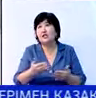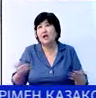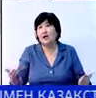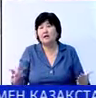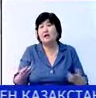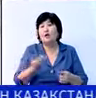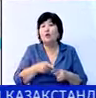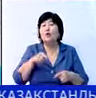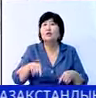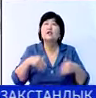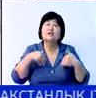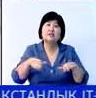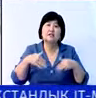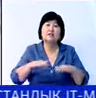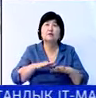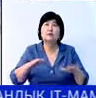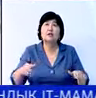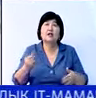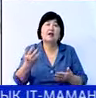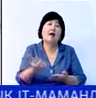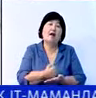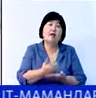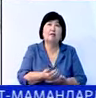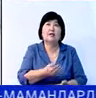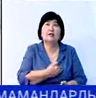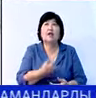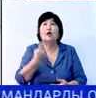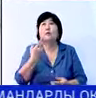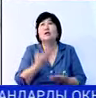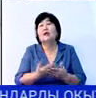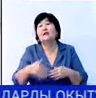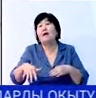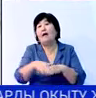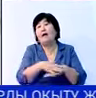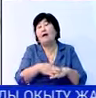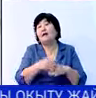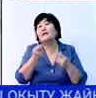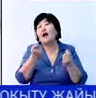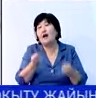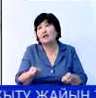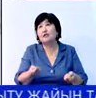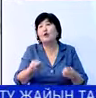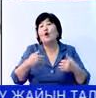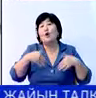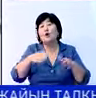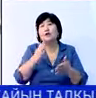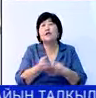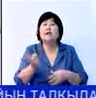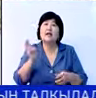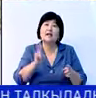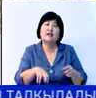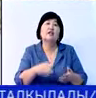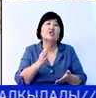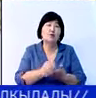осы бала жағаның айтып осы жерден айтып бала жағаға осыны ақша алып кетейік деп, бір жағы осы халыққа айтып арзандау ұсыныс жасап келген жайымыз